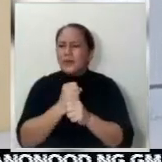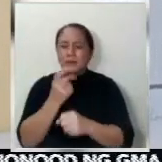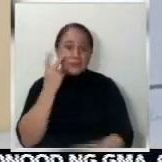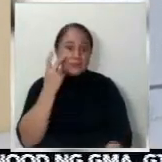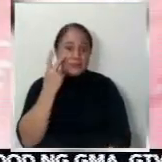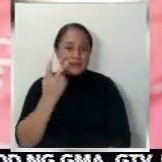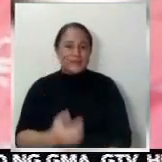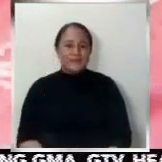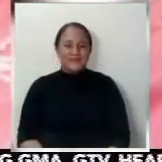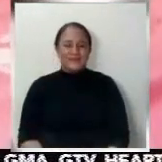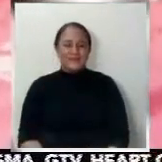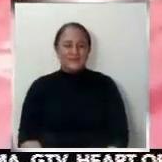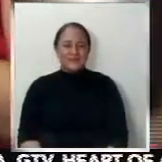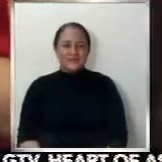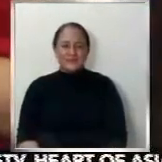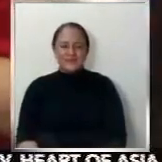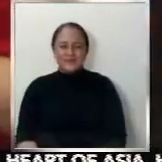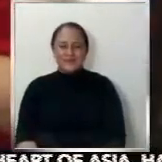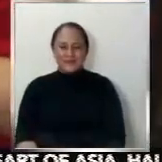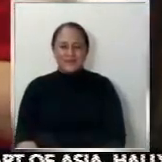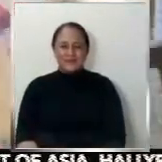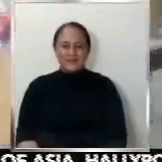na?